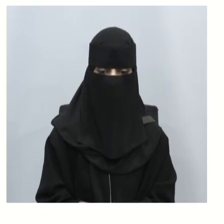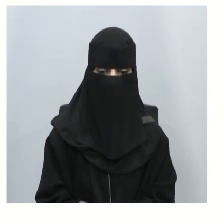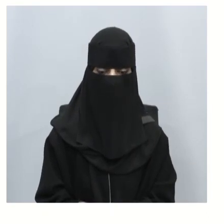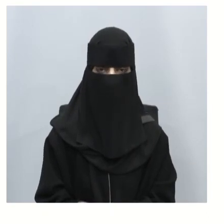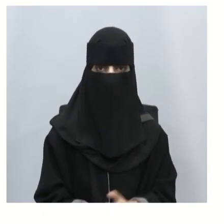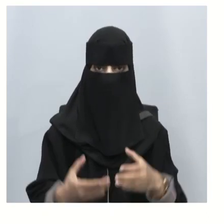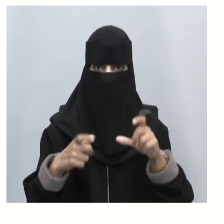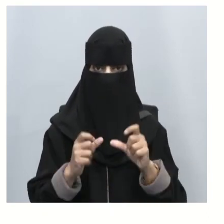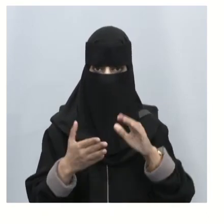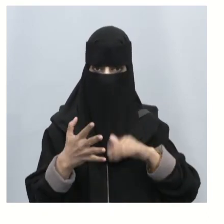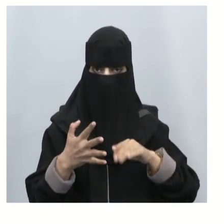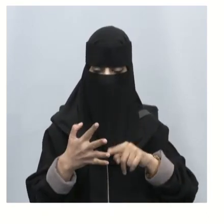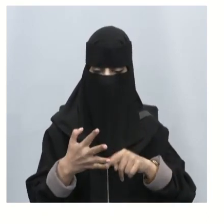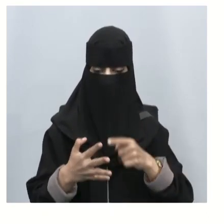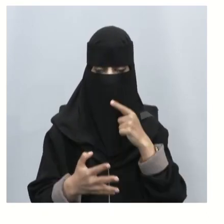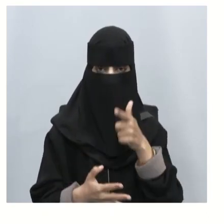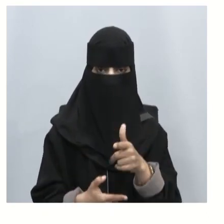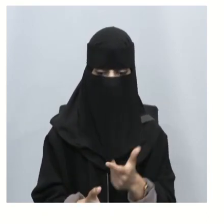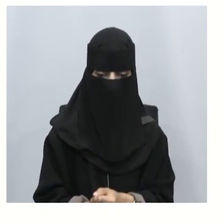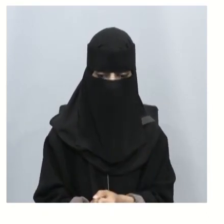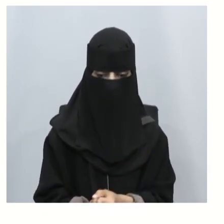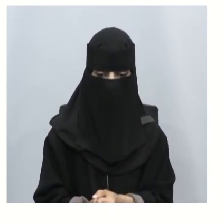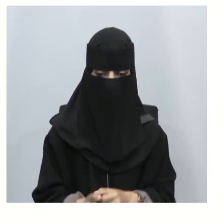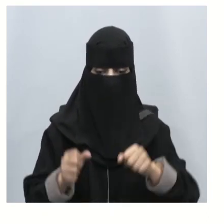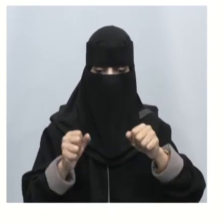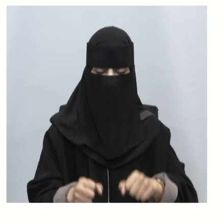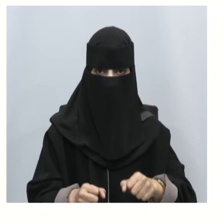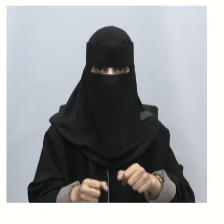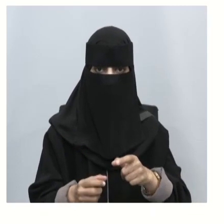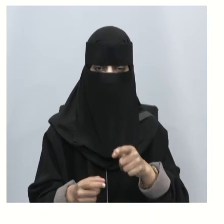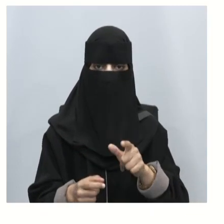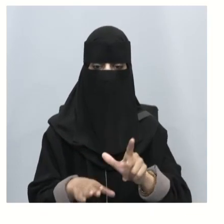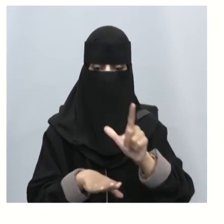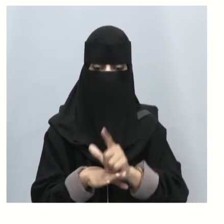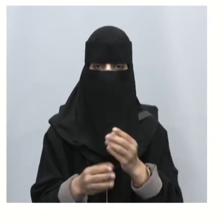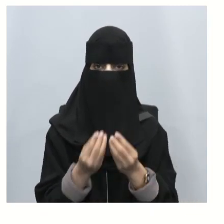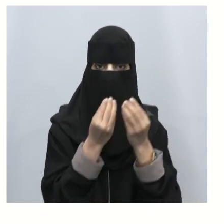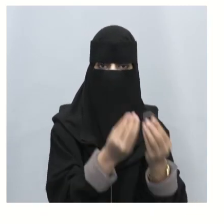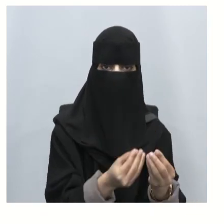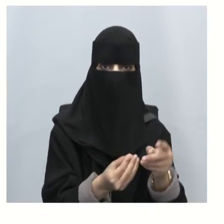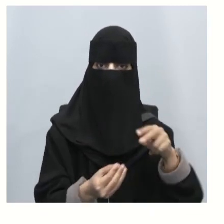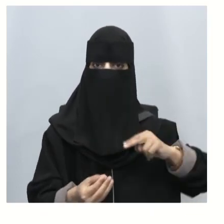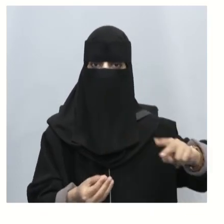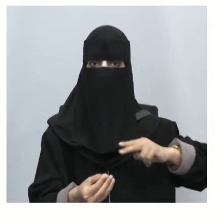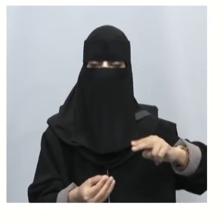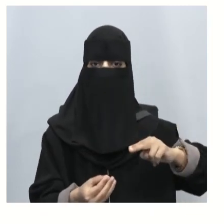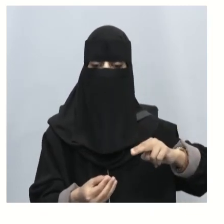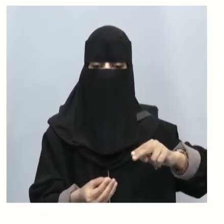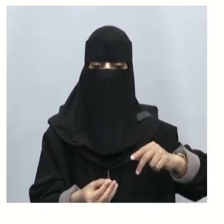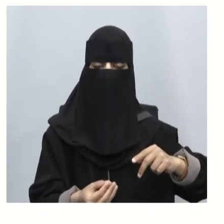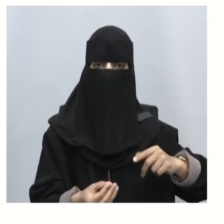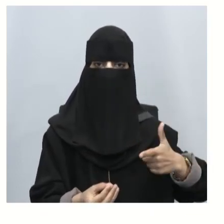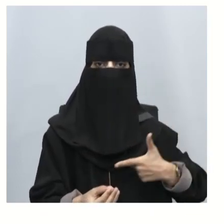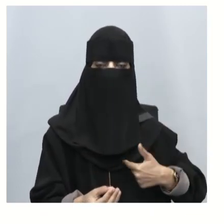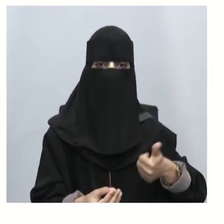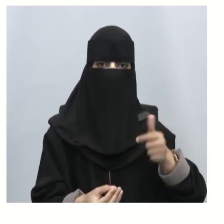العباره الاخيره تقول عهد ابو العباس بالخلافه من بعده لاخيه من هو